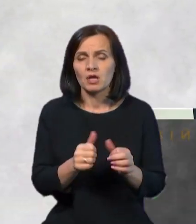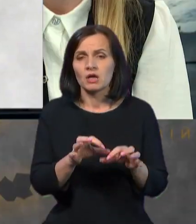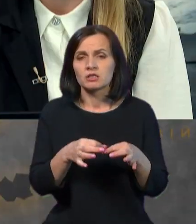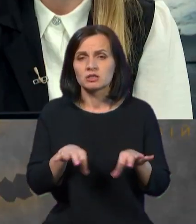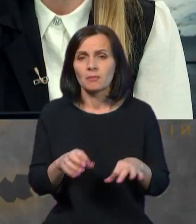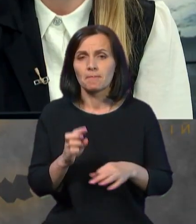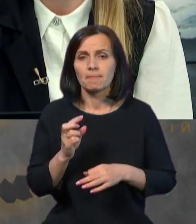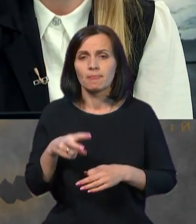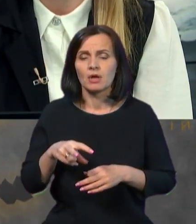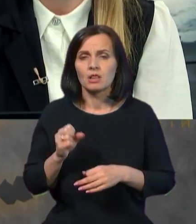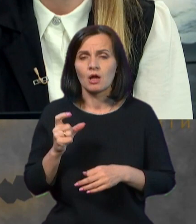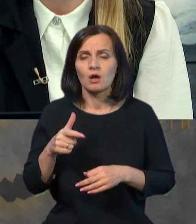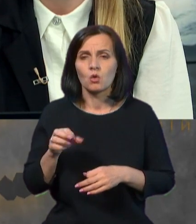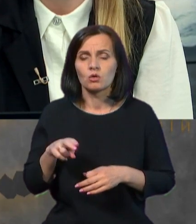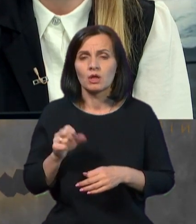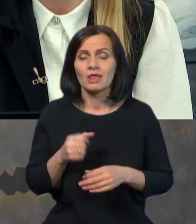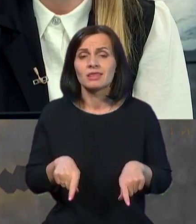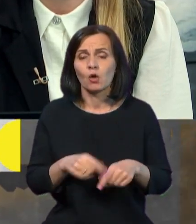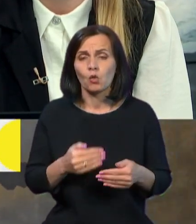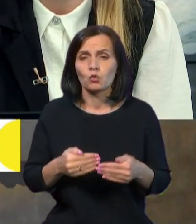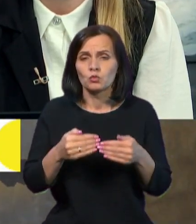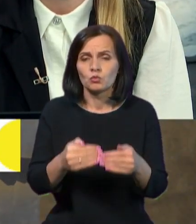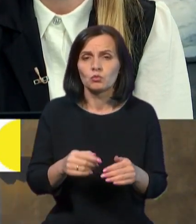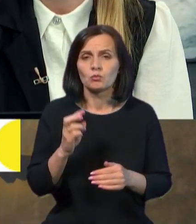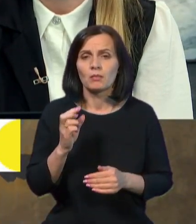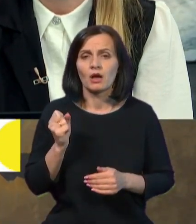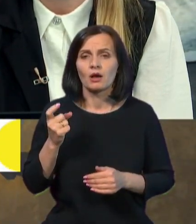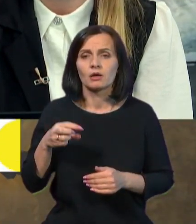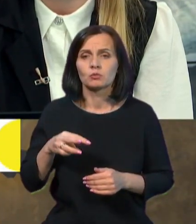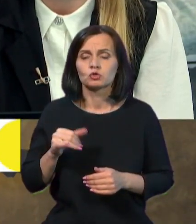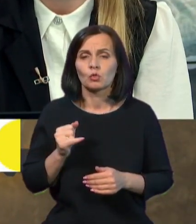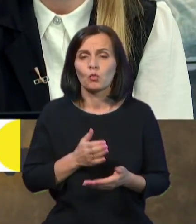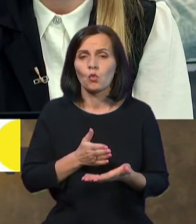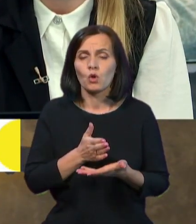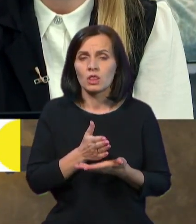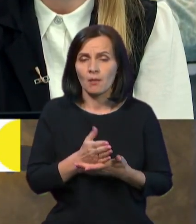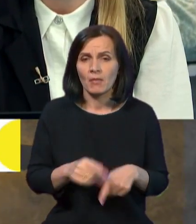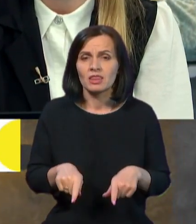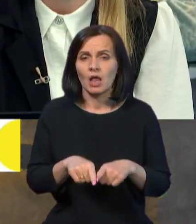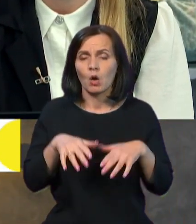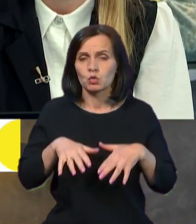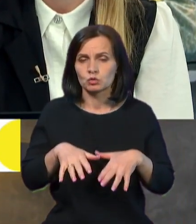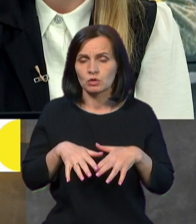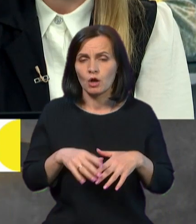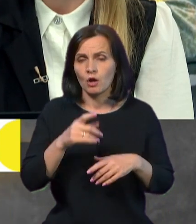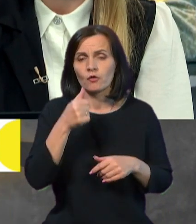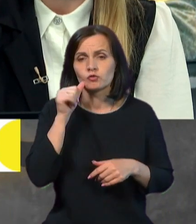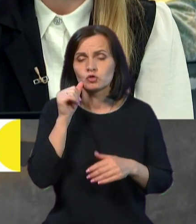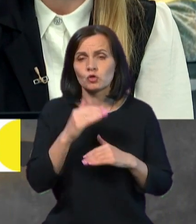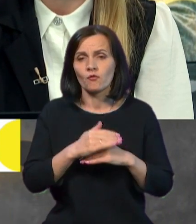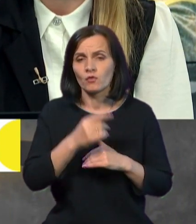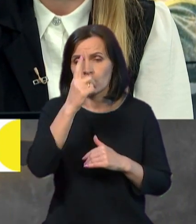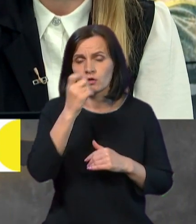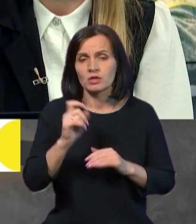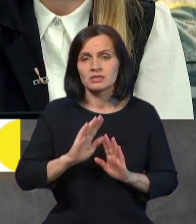Благодатного. Також захисники просунулися вперед на Бахмутському напрямку і на півдні. Про це ввечері 11 червня повідомила заступниця